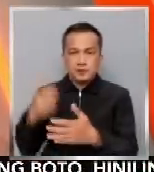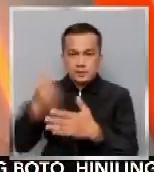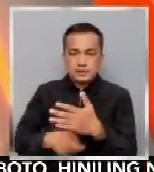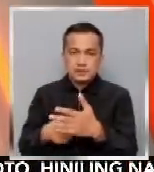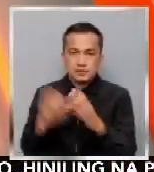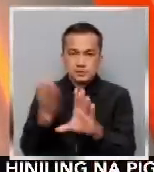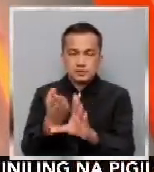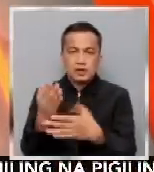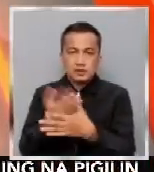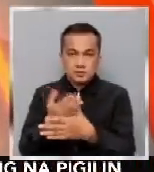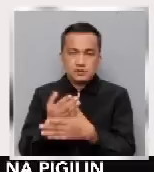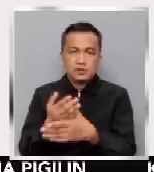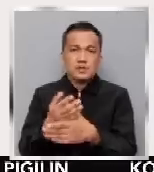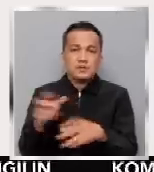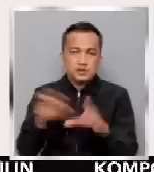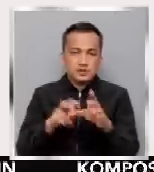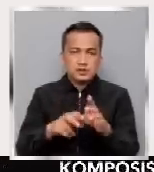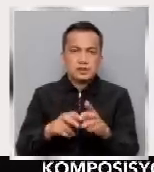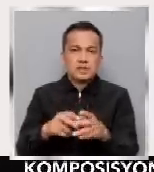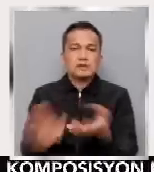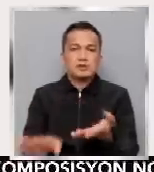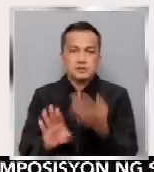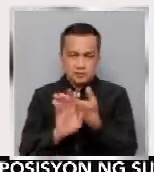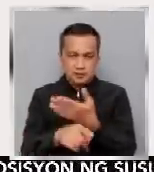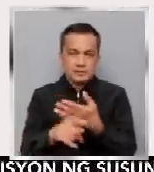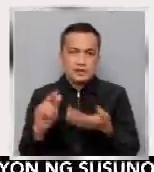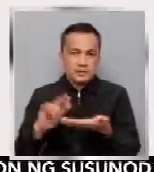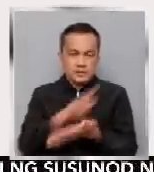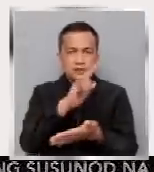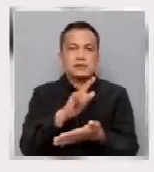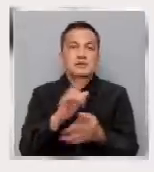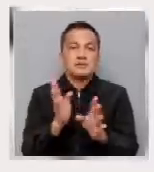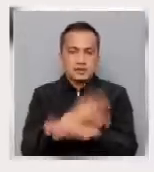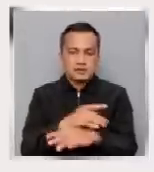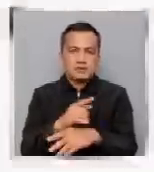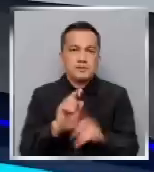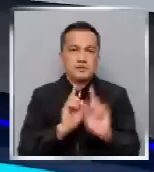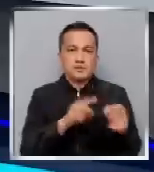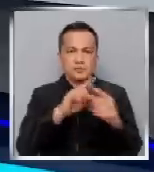ang replacement flight nila pa Dumaguete. Emil Sumangil, Nakatutok, 24 oras.